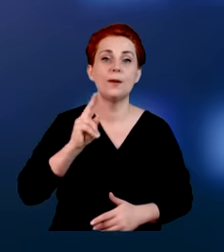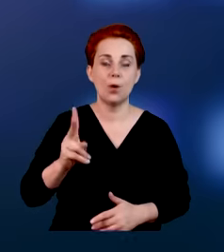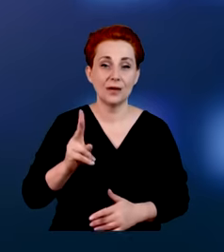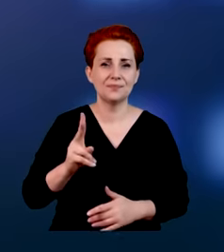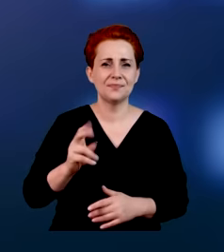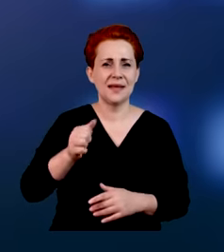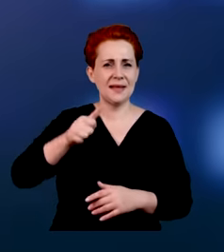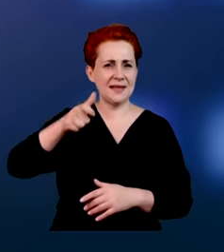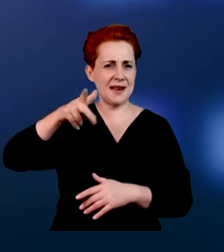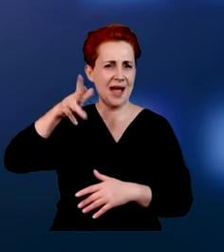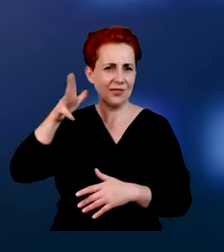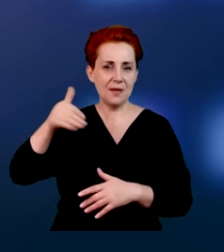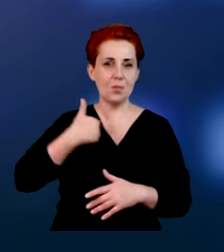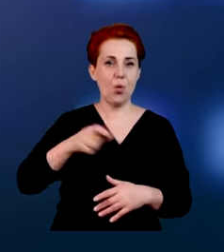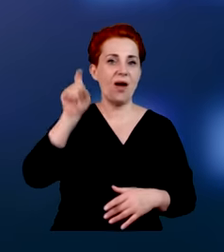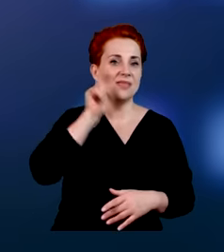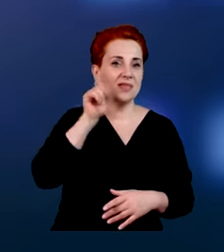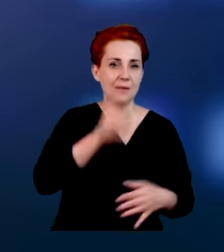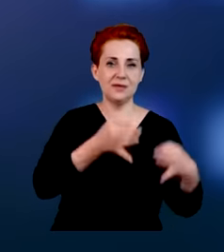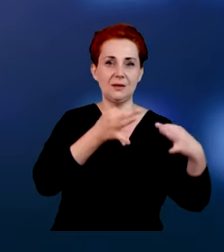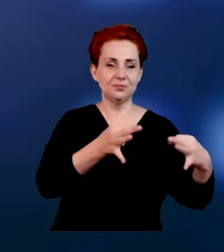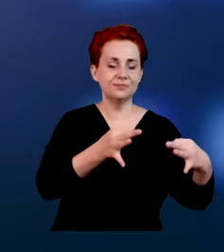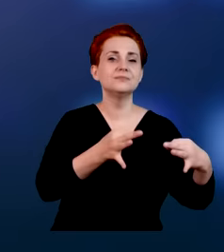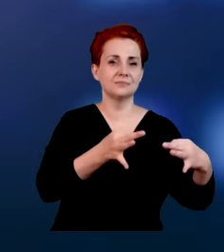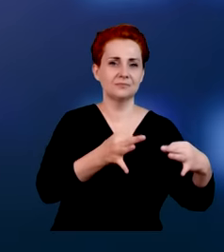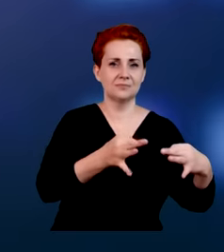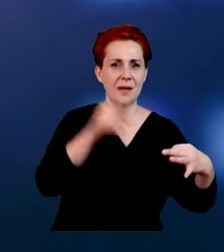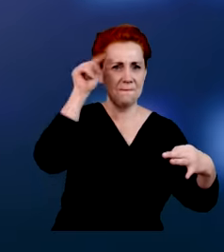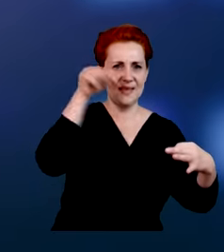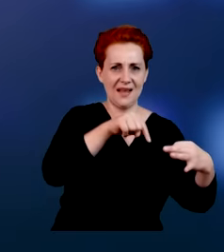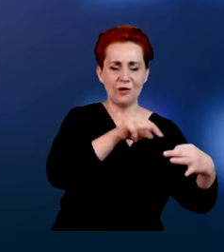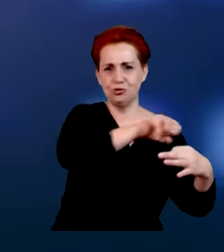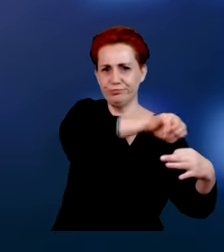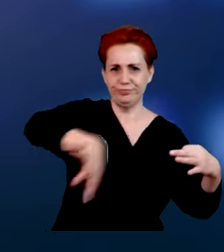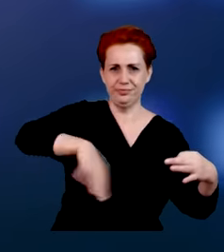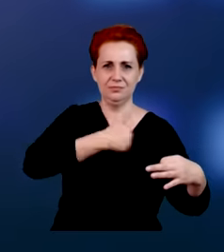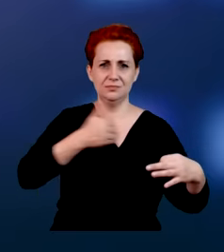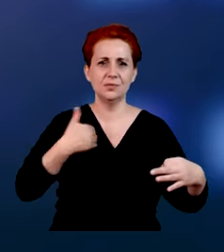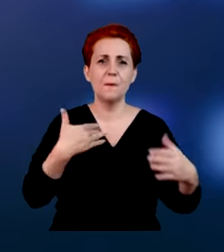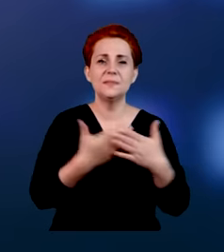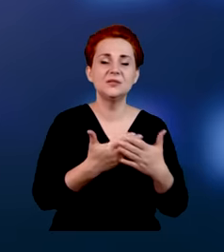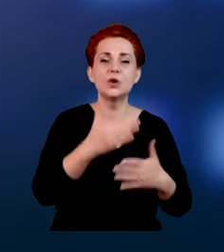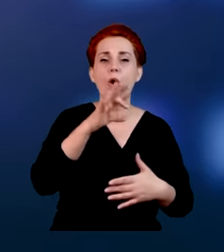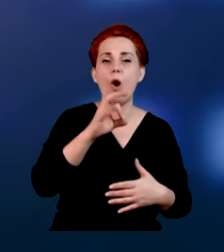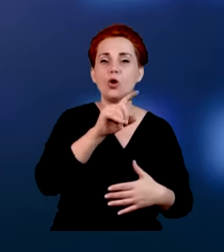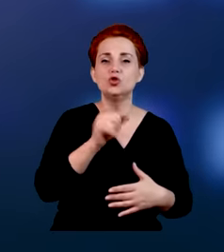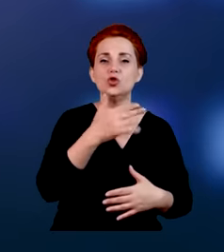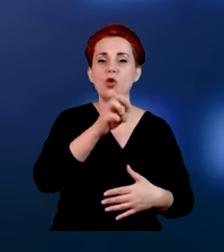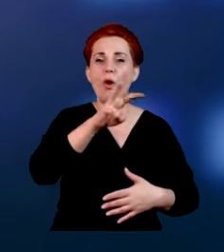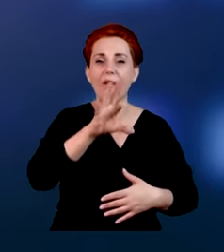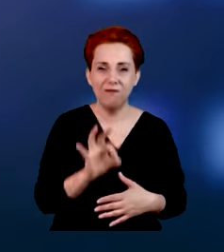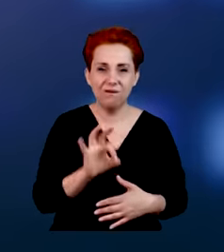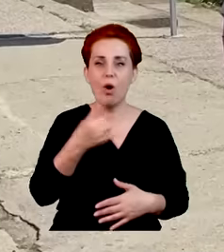wywiózł do Polski rodzinę migrantów do zdarzenia doszło w przygranicznym Osinowie dolnym na jednym z